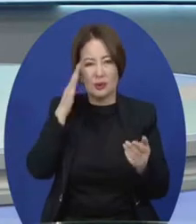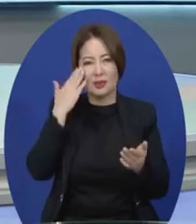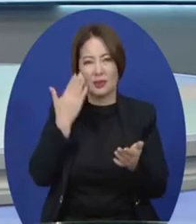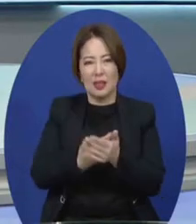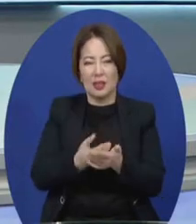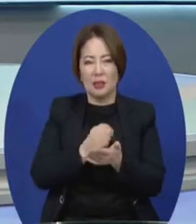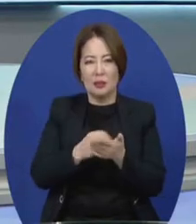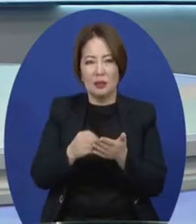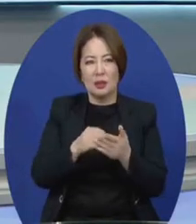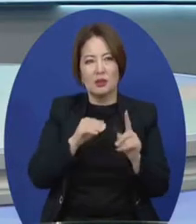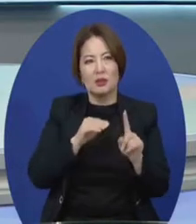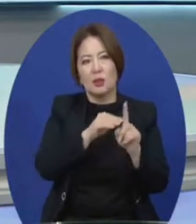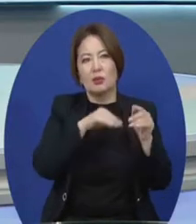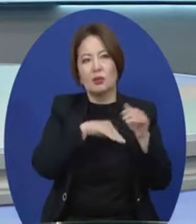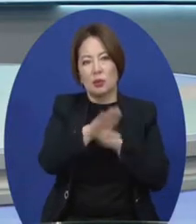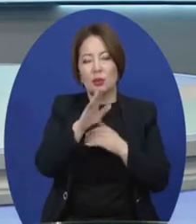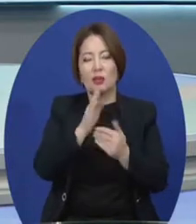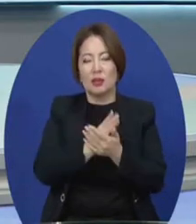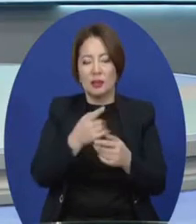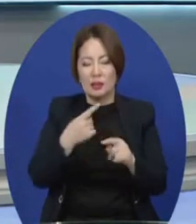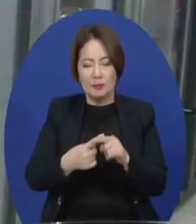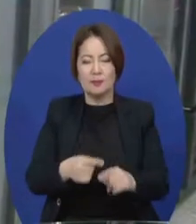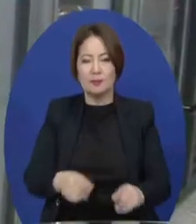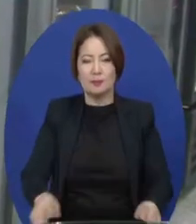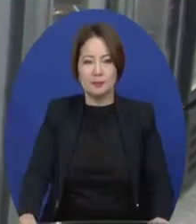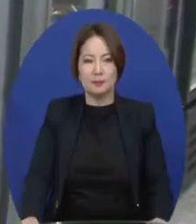албаныханд давхар хүргүүлэх юм байна.